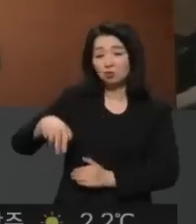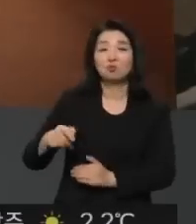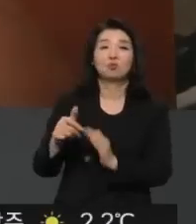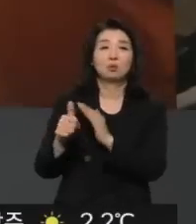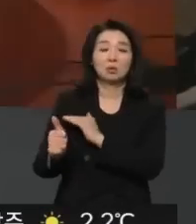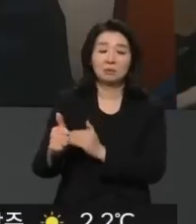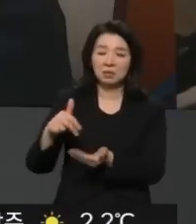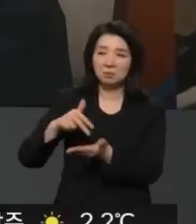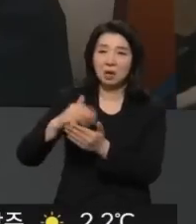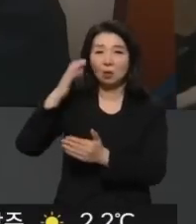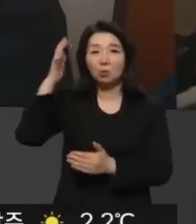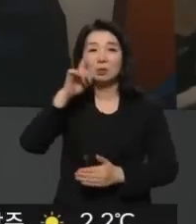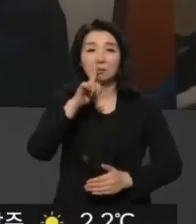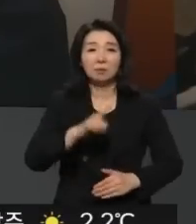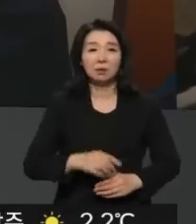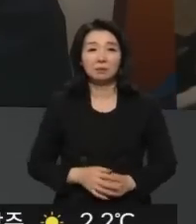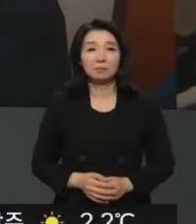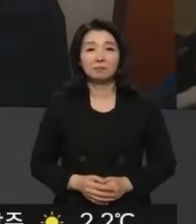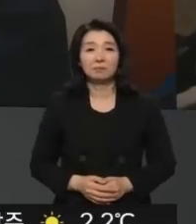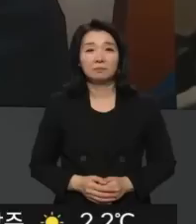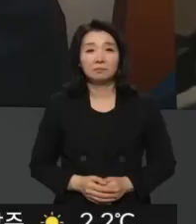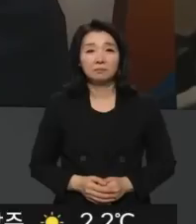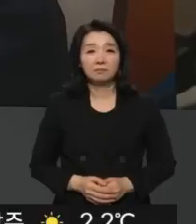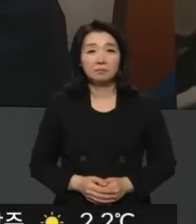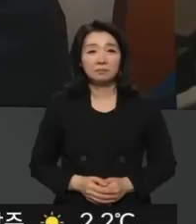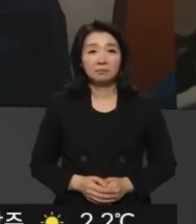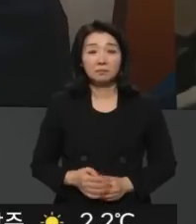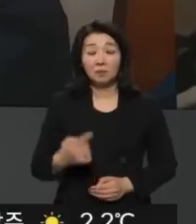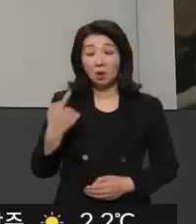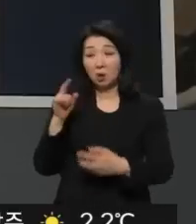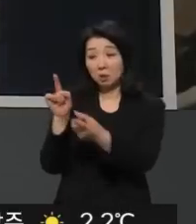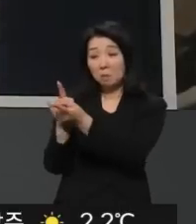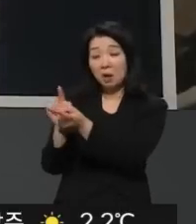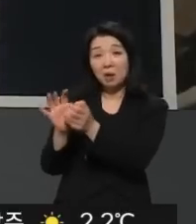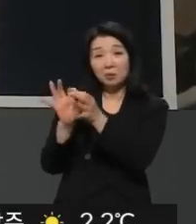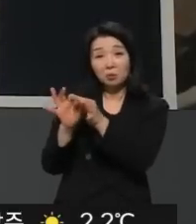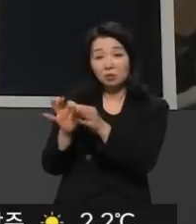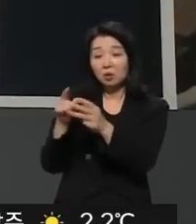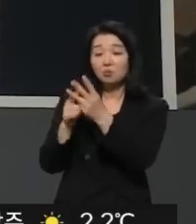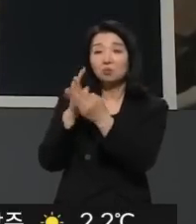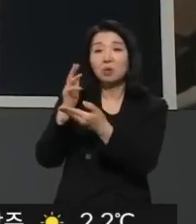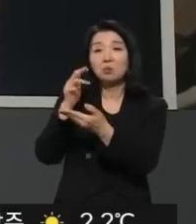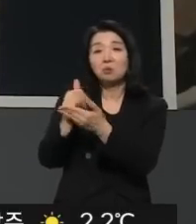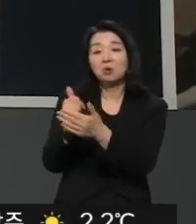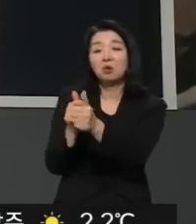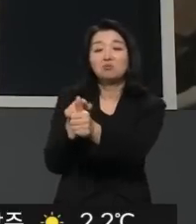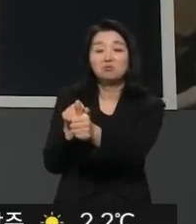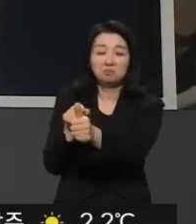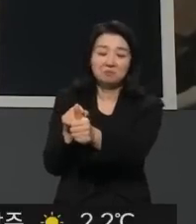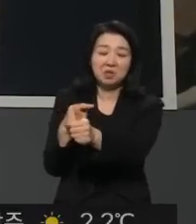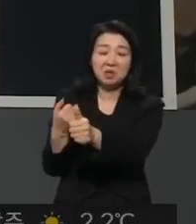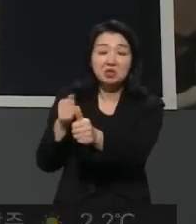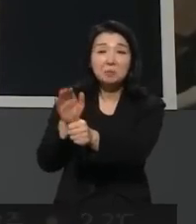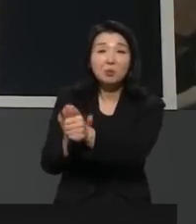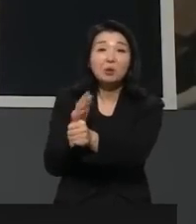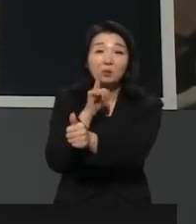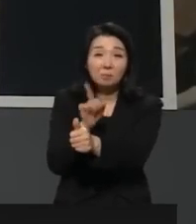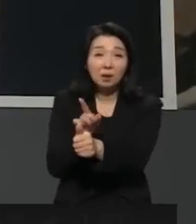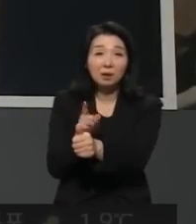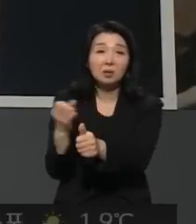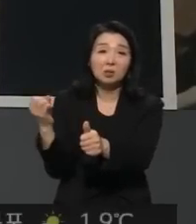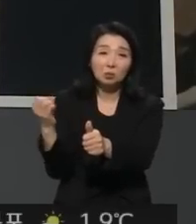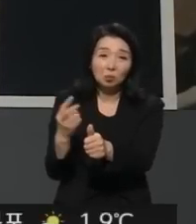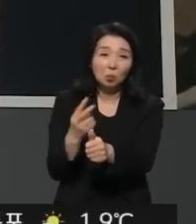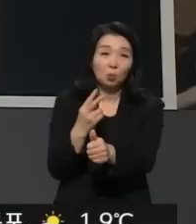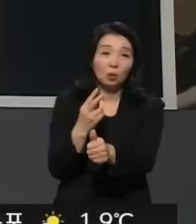입지가 곤란해졌다, 이런 이야기가 나왔는데요. 어제 만남을 통해서 윤 대통령이 주 원내대표에게 힘을 실어주었다는 해석과